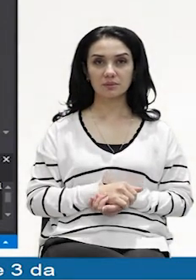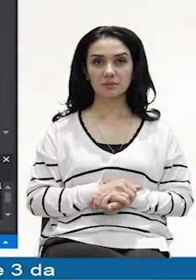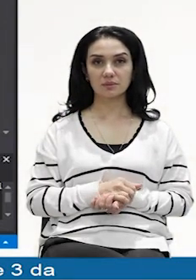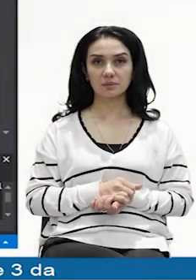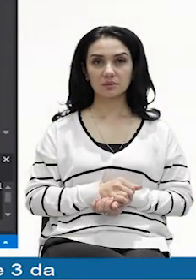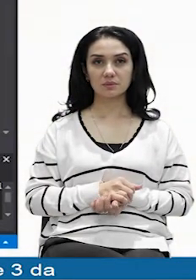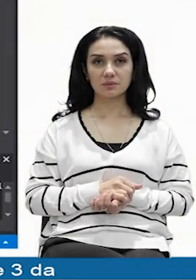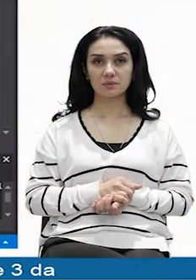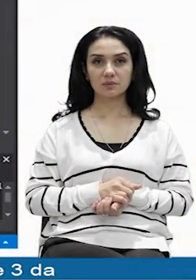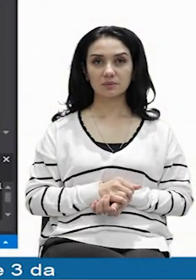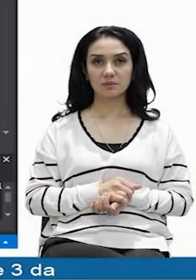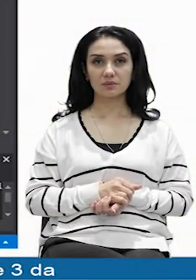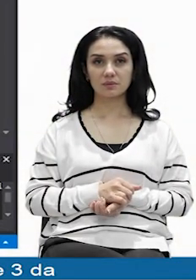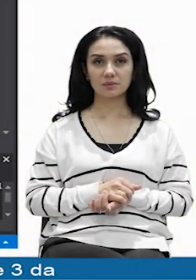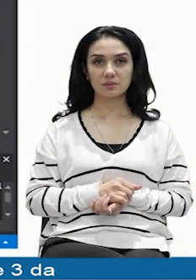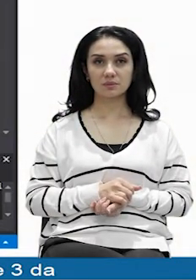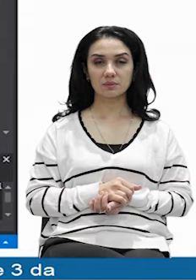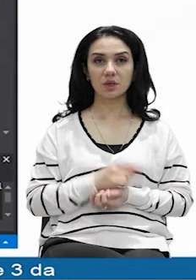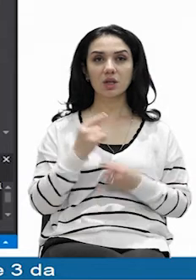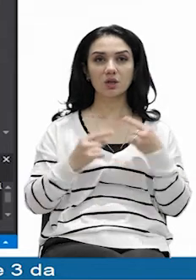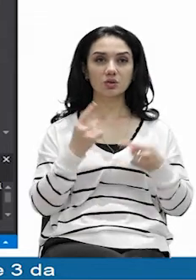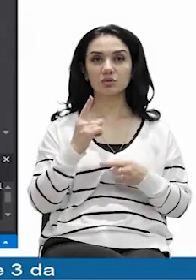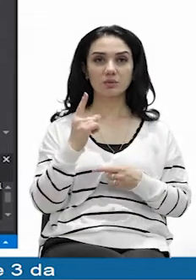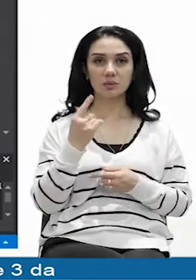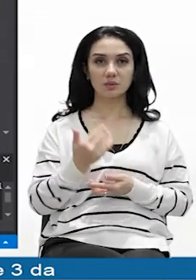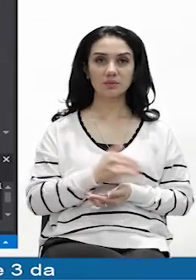Dushanba. Bu shu yerga bo'lish kerak. Keyinchi.